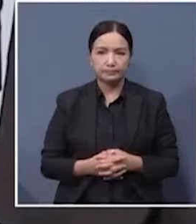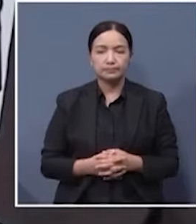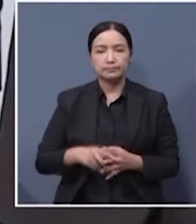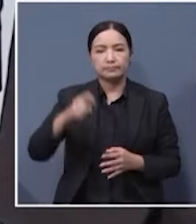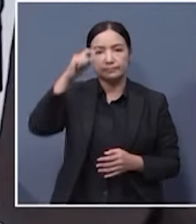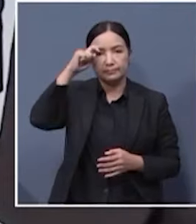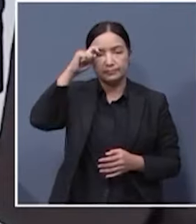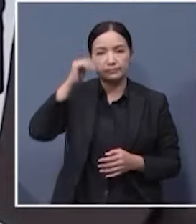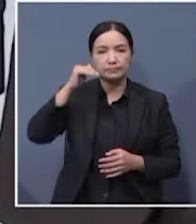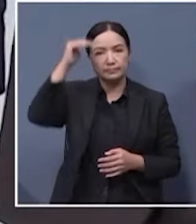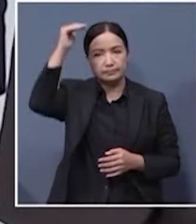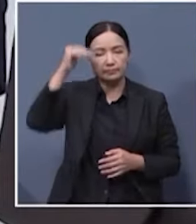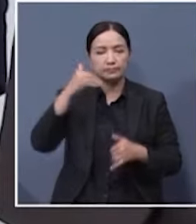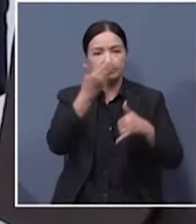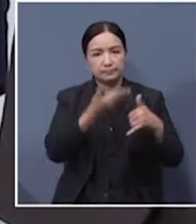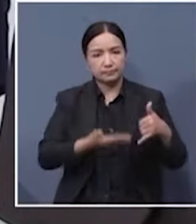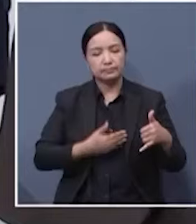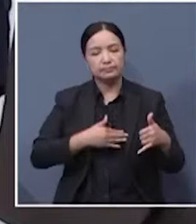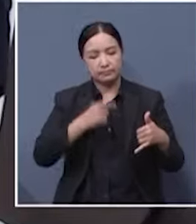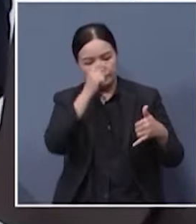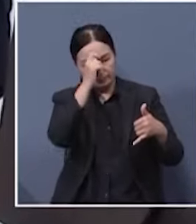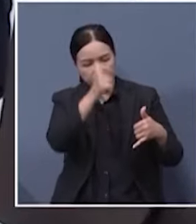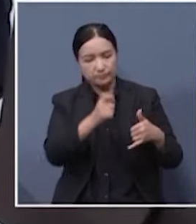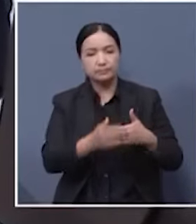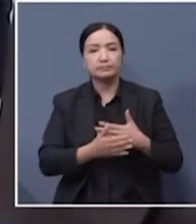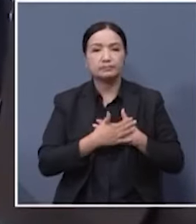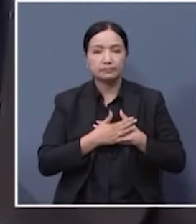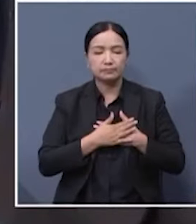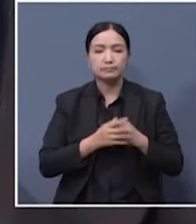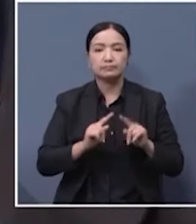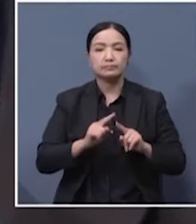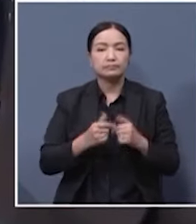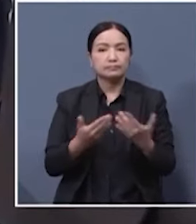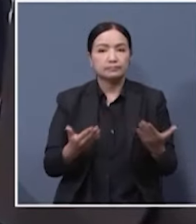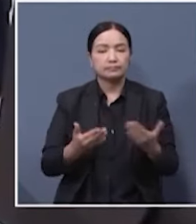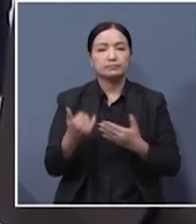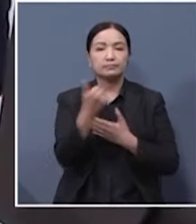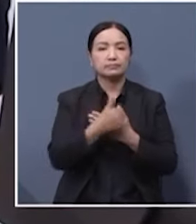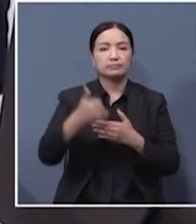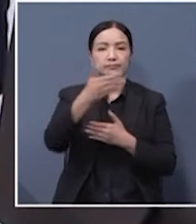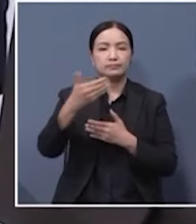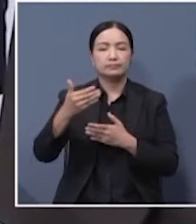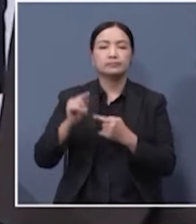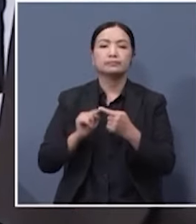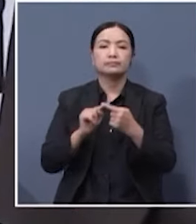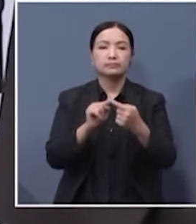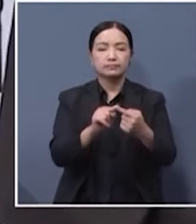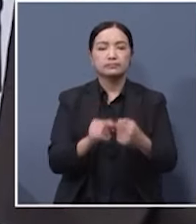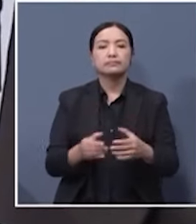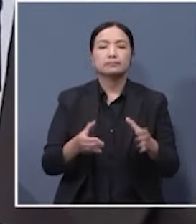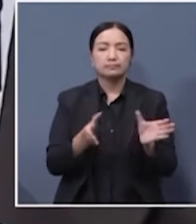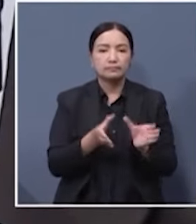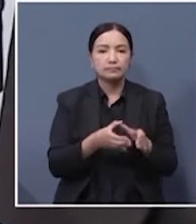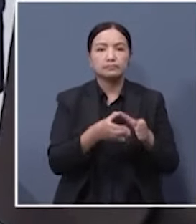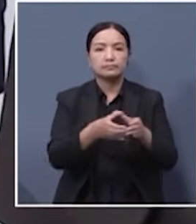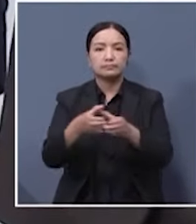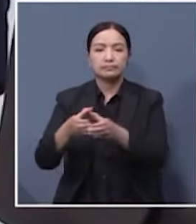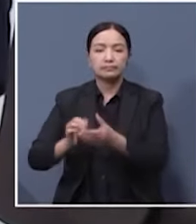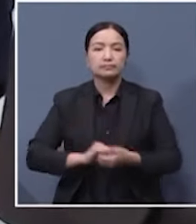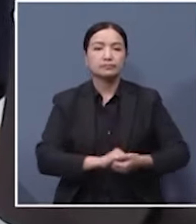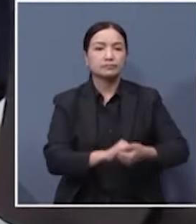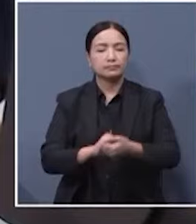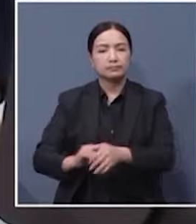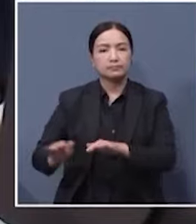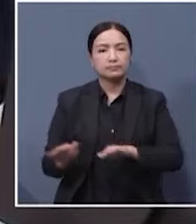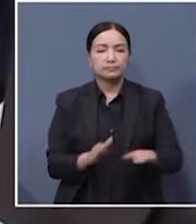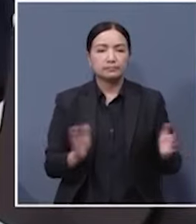าคุณเศรษฐาเป็นบุคคลที่เคารพรักแต่ว่าอย่างไรก็ตามประเทศชาติก็ต้องไปต่อซึ่งพรรคร่วมรัฐบาลก็พร้อมที่จะร่ว